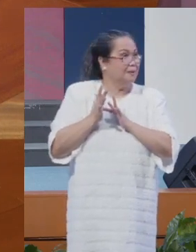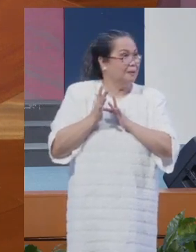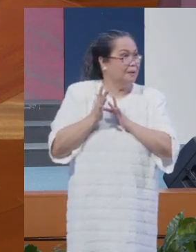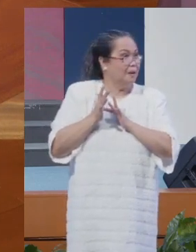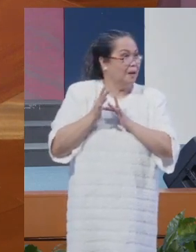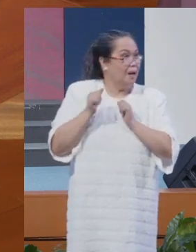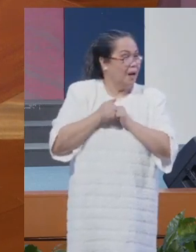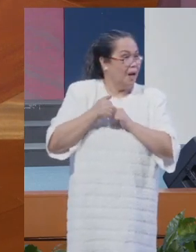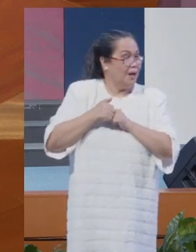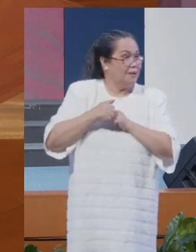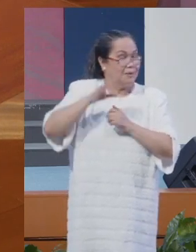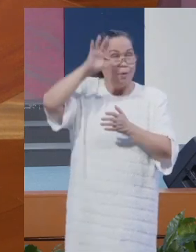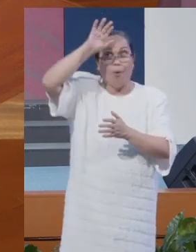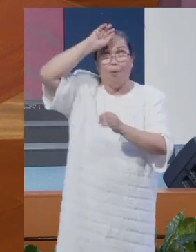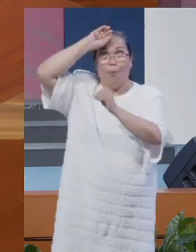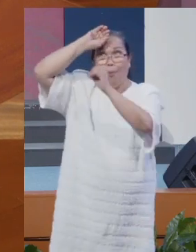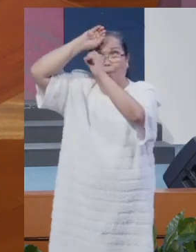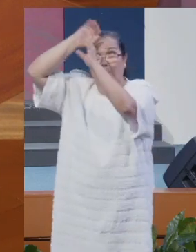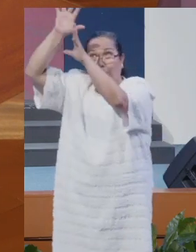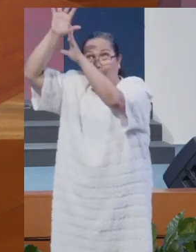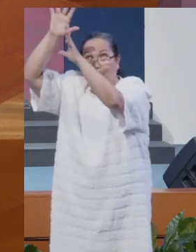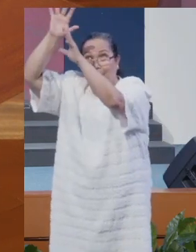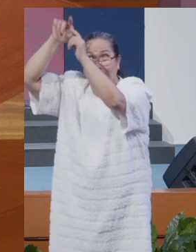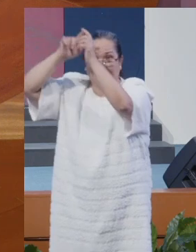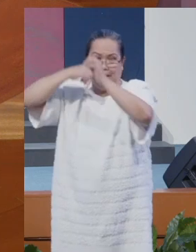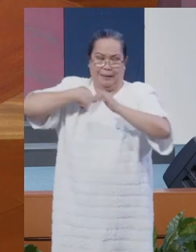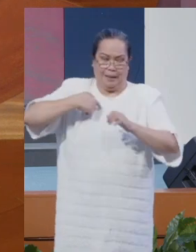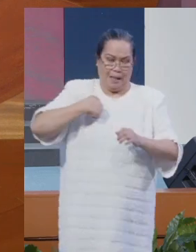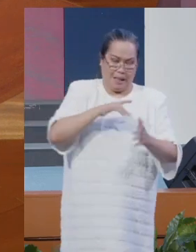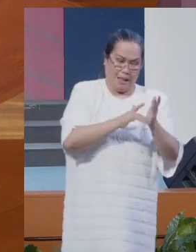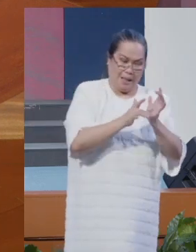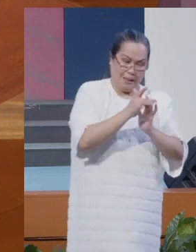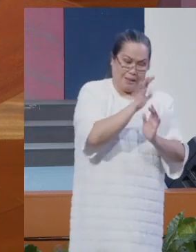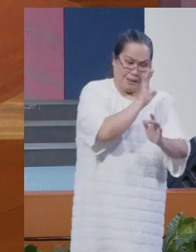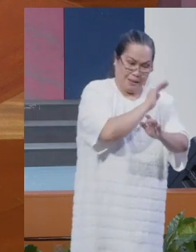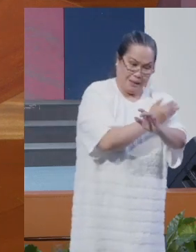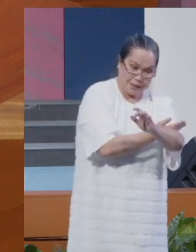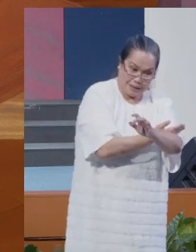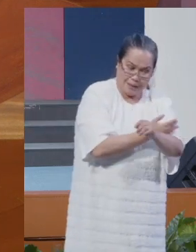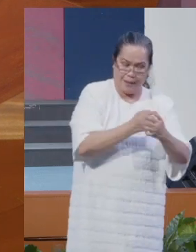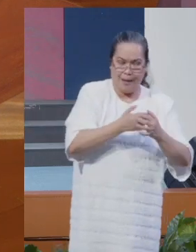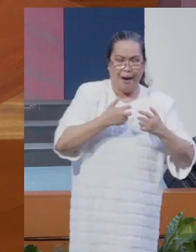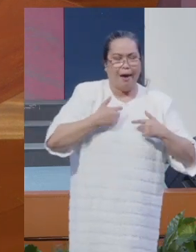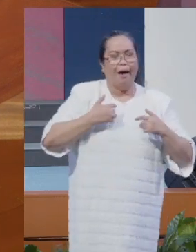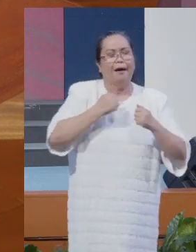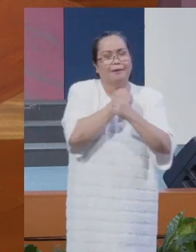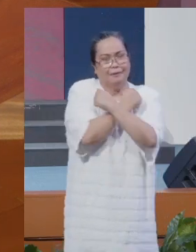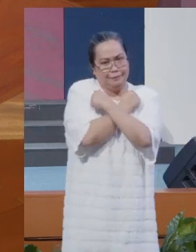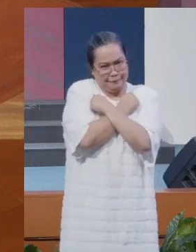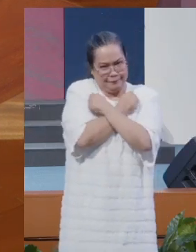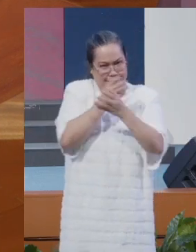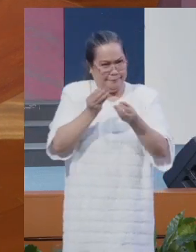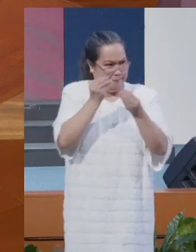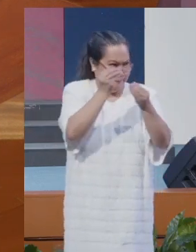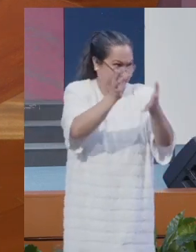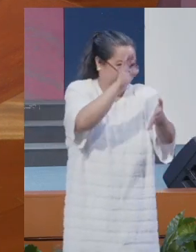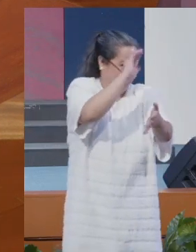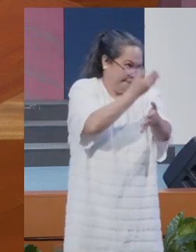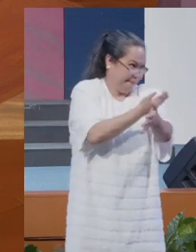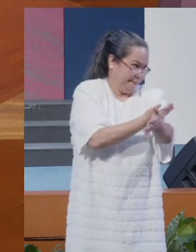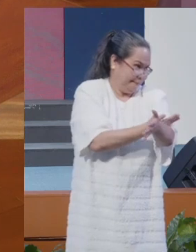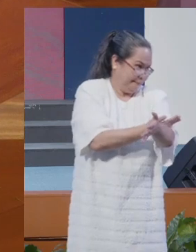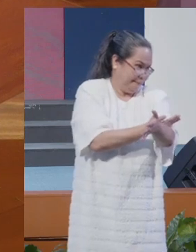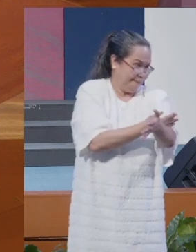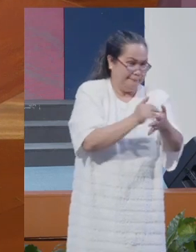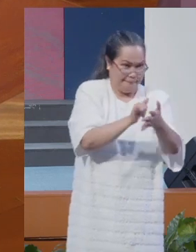love relationship ang Diyos Ama at ang Diyos Anak at ang mga kaloob ng Panginoon sa kanyang anak ay